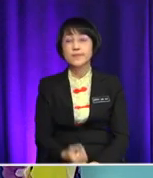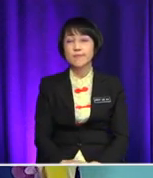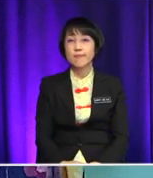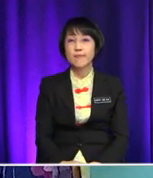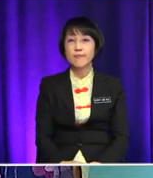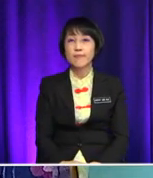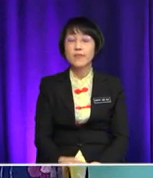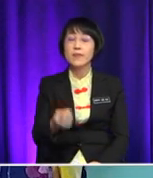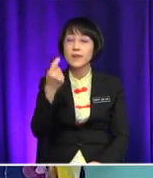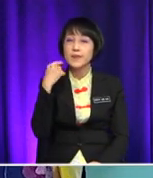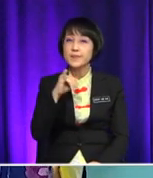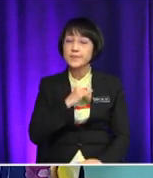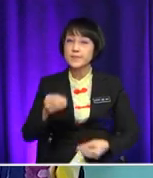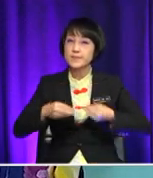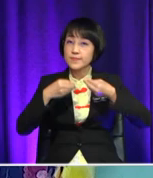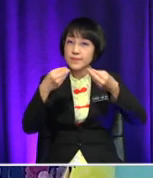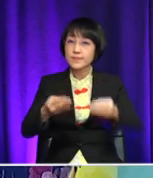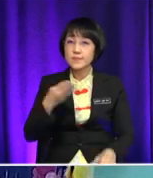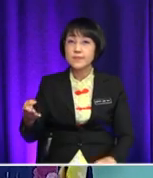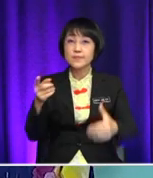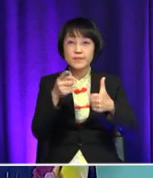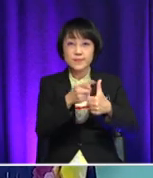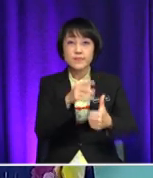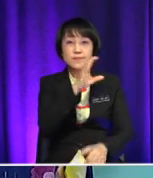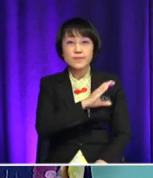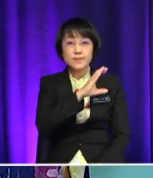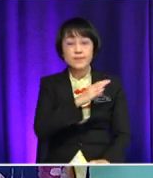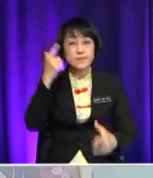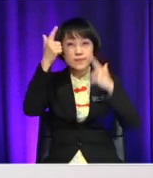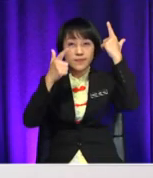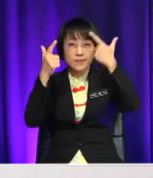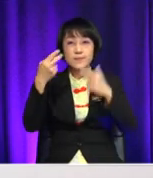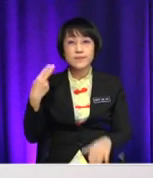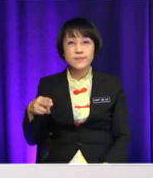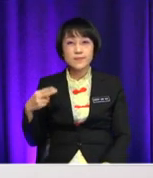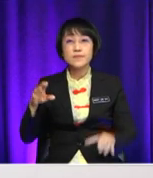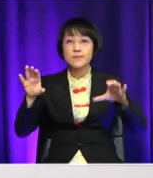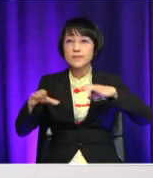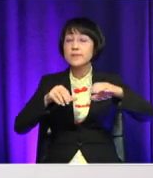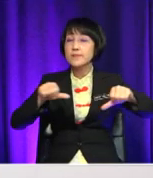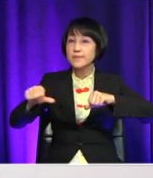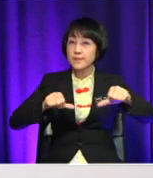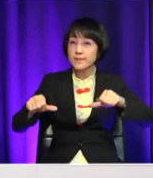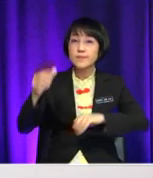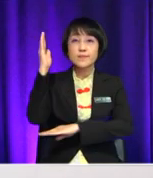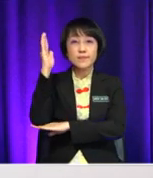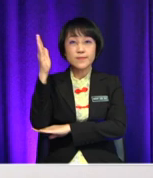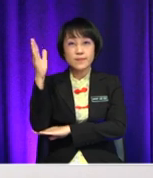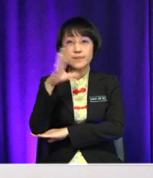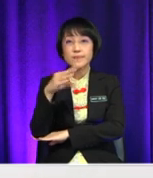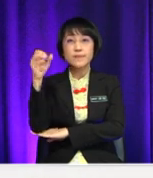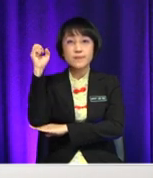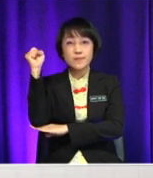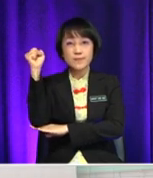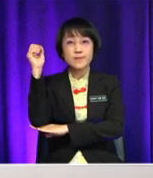bagikan bahan 1 kita bunuh ciri-ciri pelancung hijau itu untuk 2ti yaitu ceramah dan juga syarahan